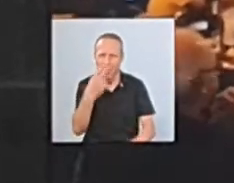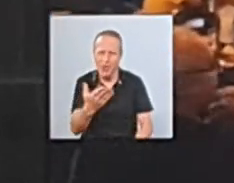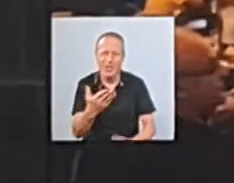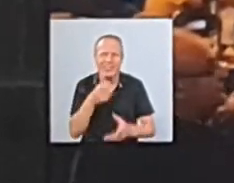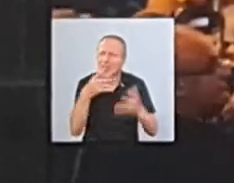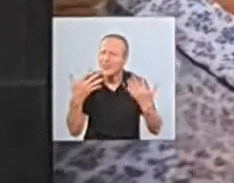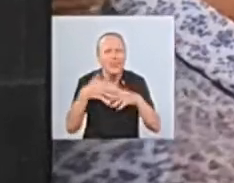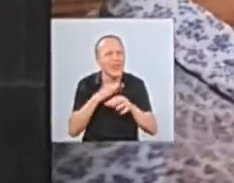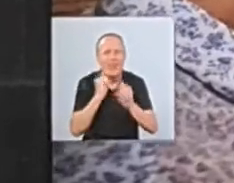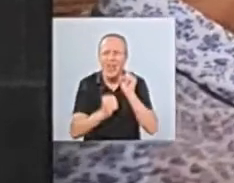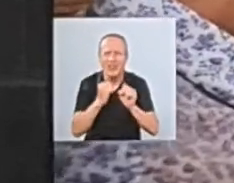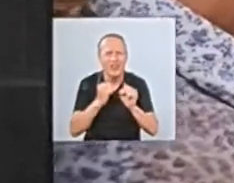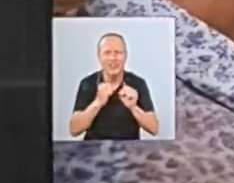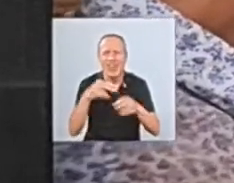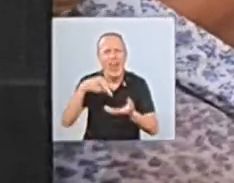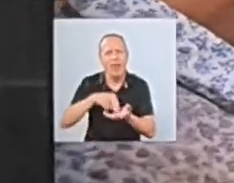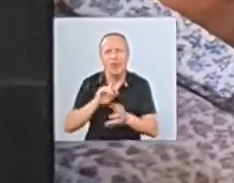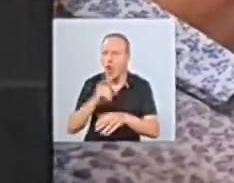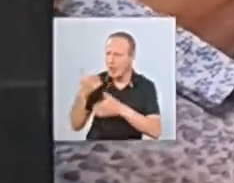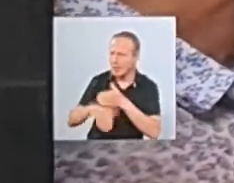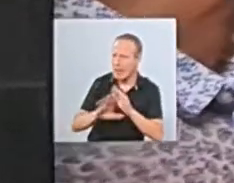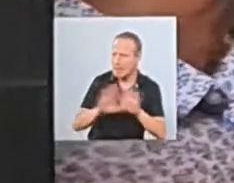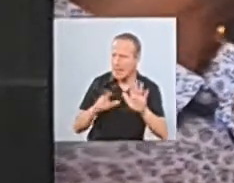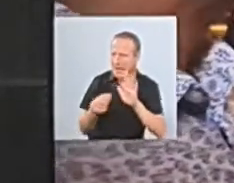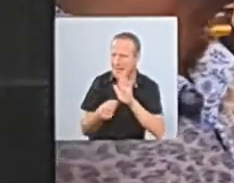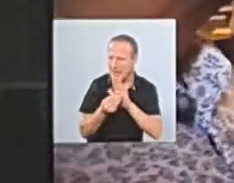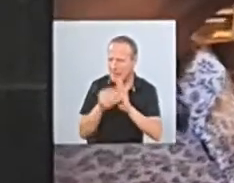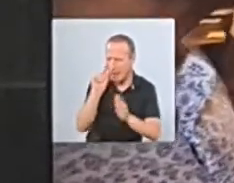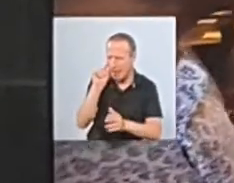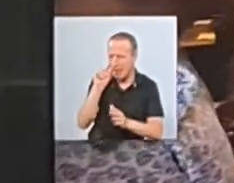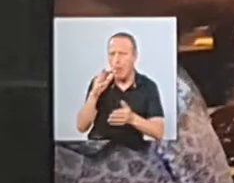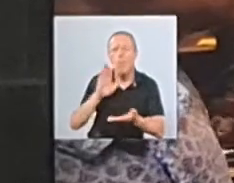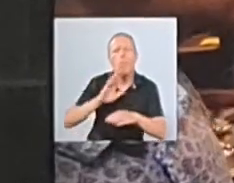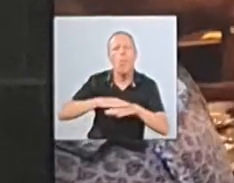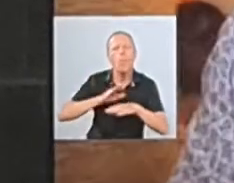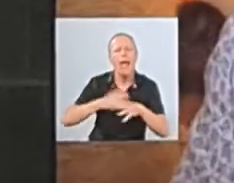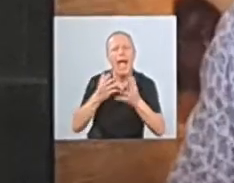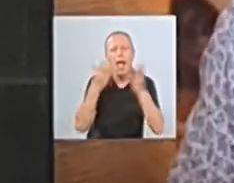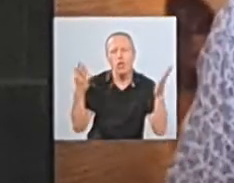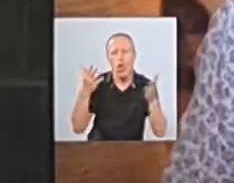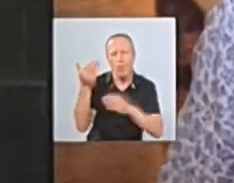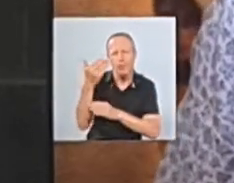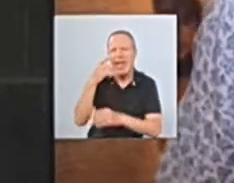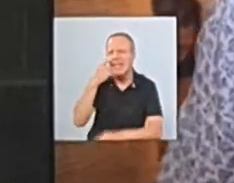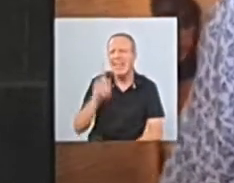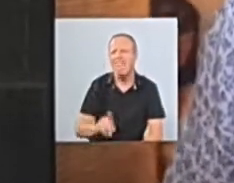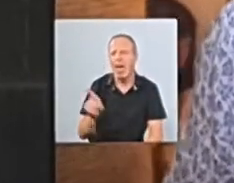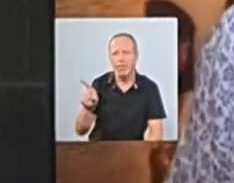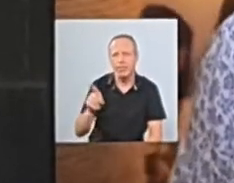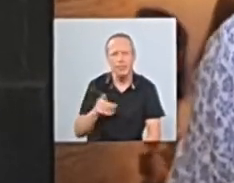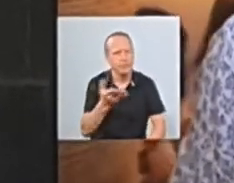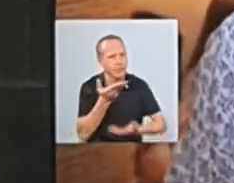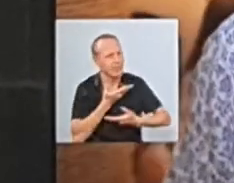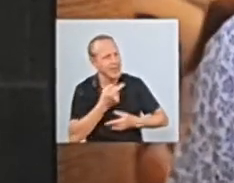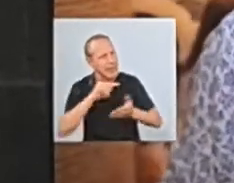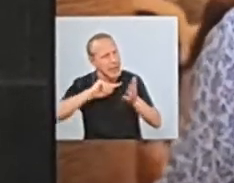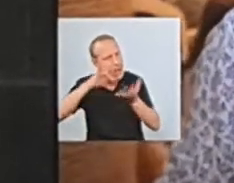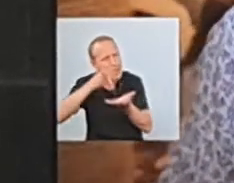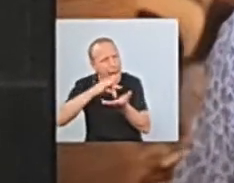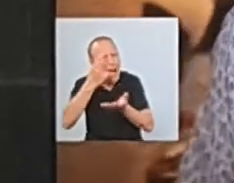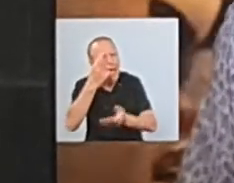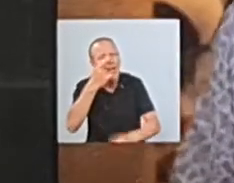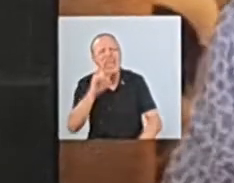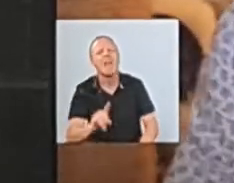שקשה לעמוד בפניו. לא נסיים בלי טיפ קטן מהמומחה הגדול במדינה ליוון. תן לנו איזה יעד אחד ביוון,